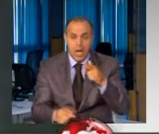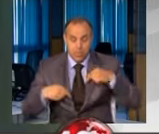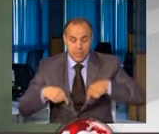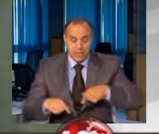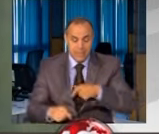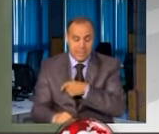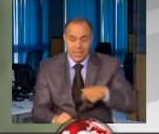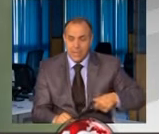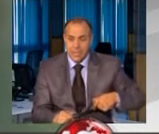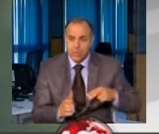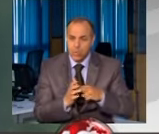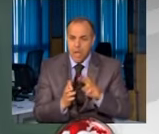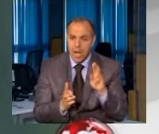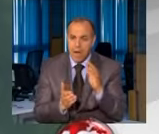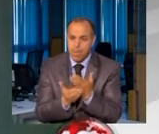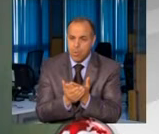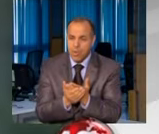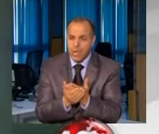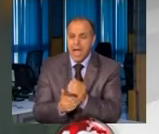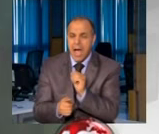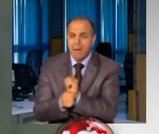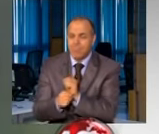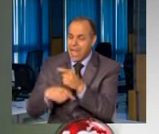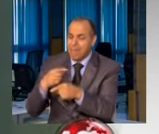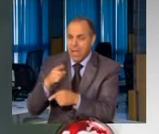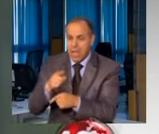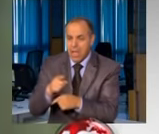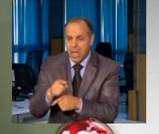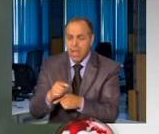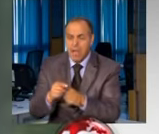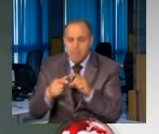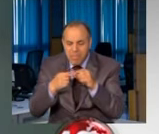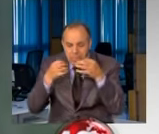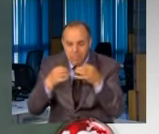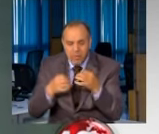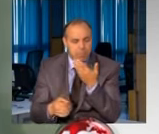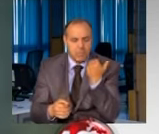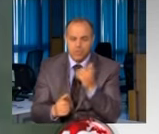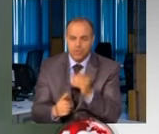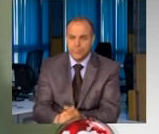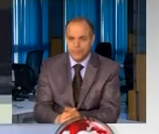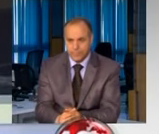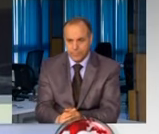الداخلية السورية تقارير حول سجن حماة دون أن تذكر أي تفاصيل بشأنه.